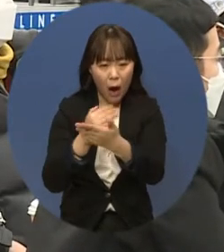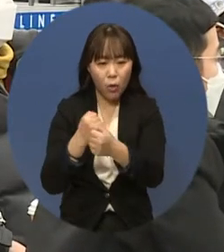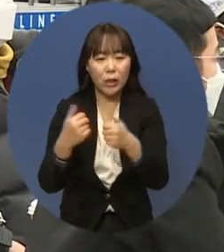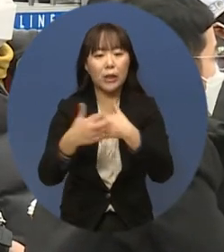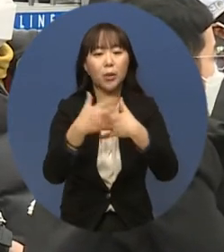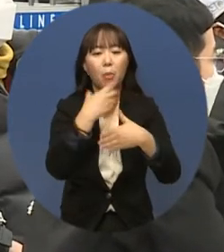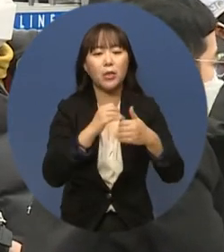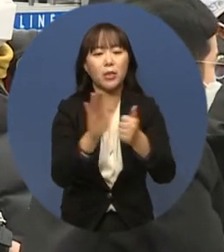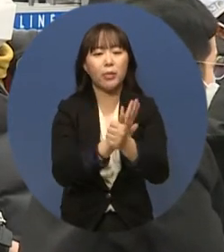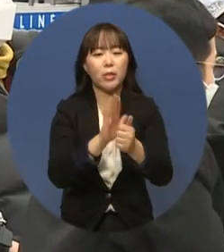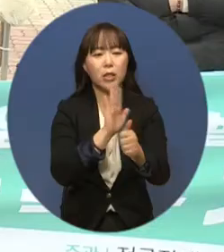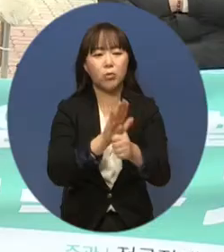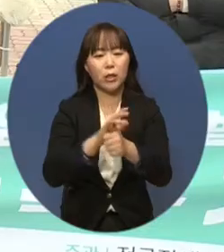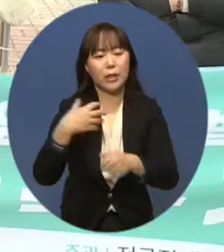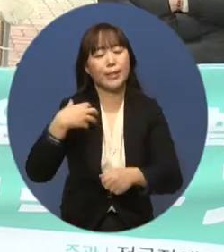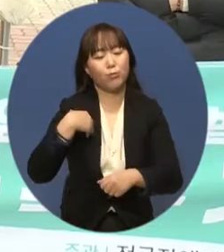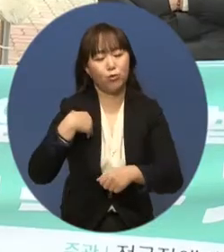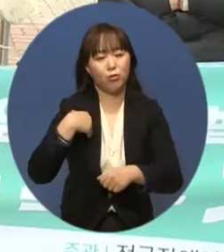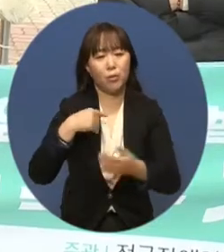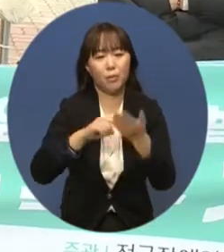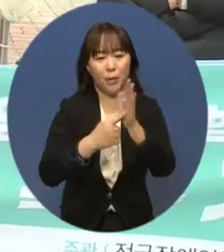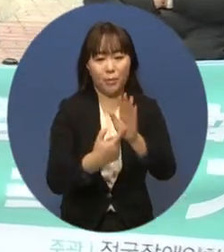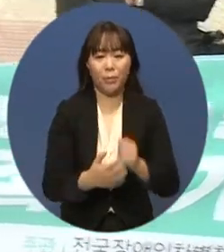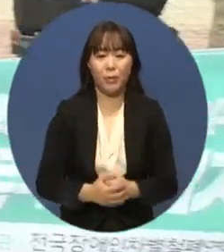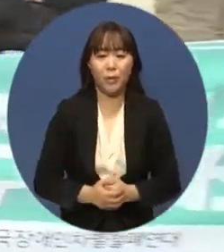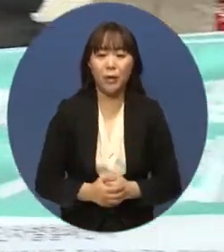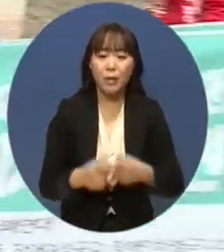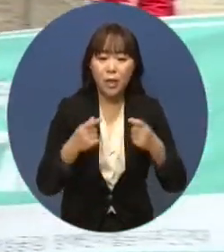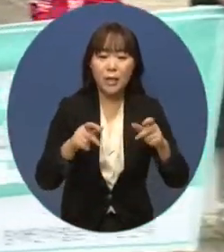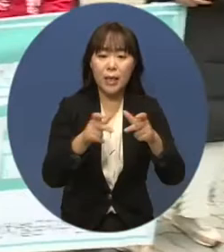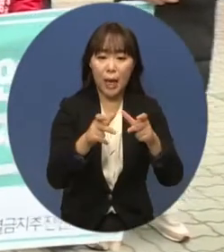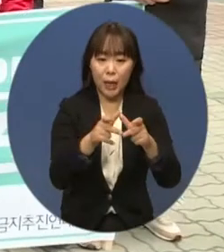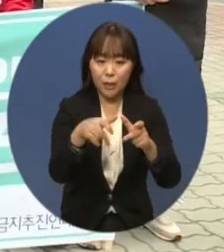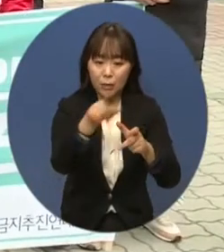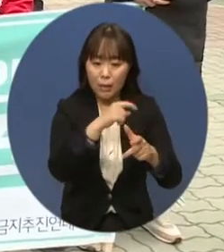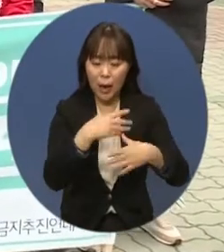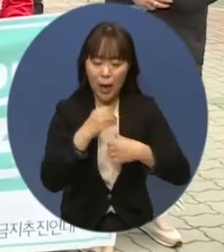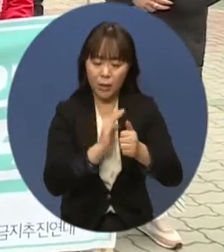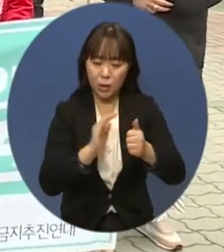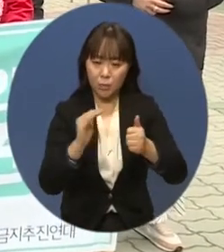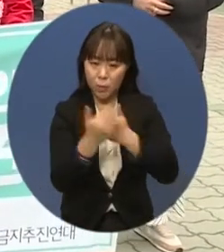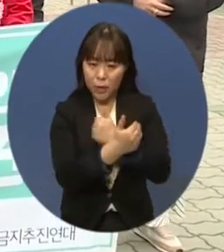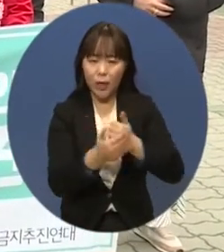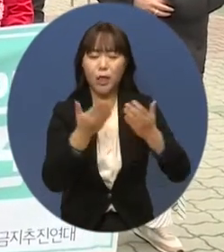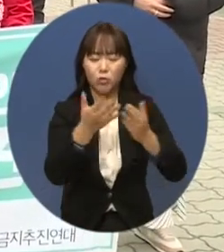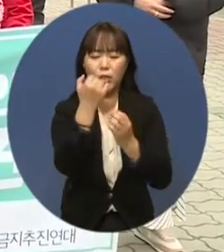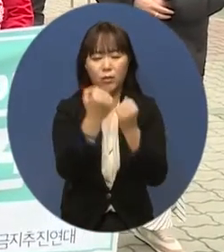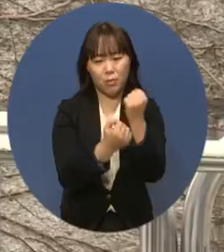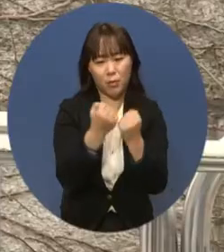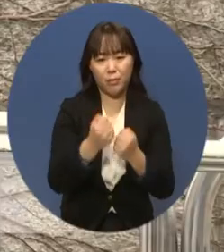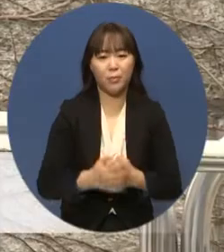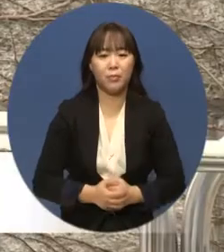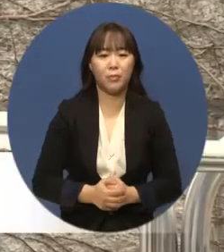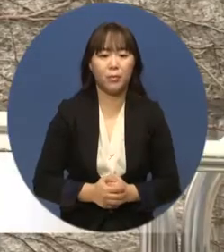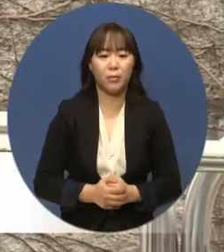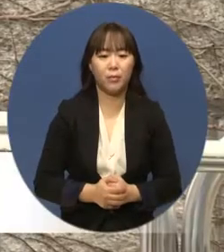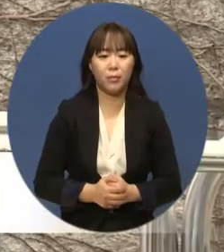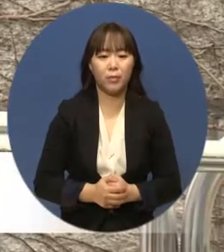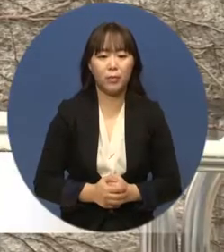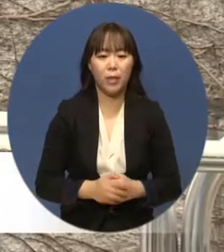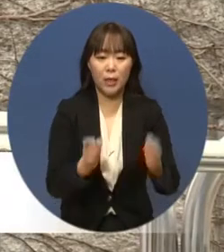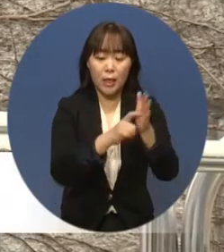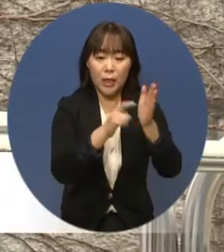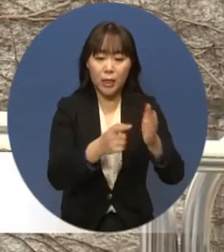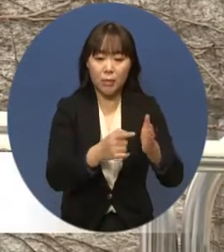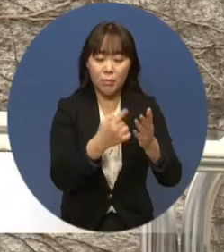등을 의무화하도록 했습니다. 이를 통해 장애인 당사자의 안전을 보장한다는 설명입니다. 이 긴급